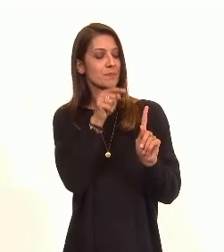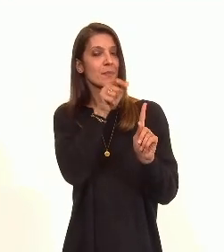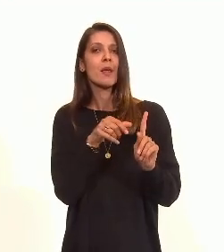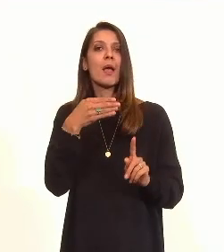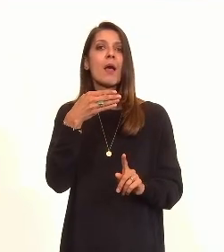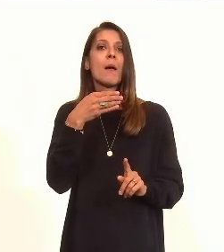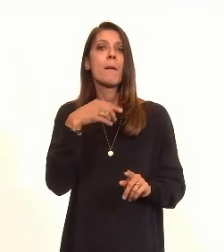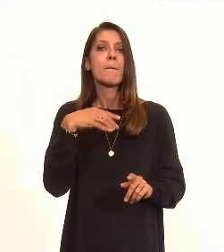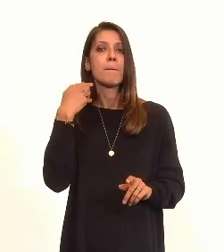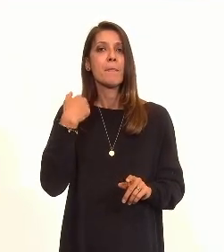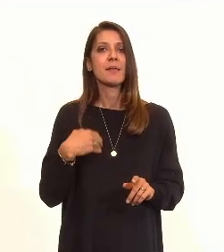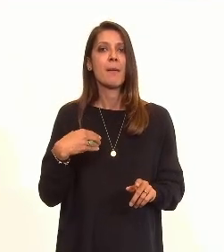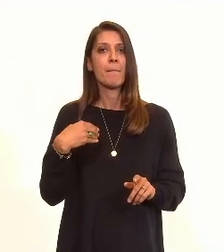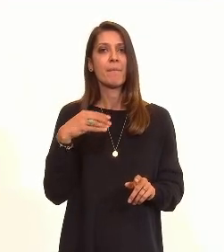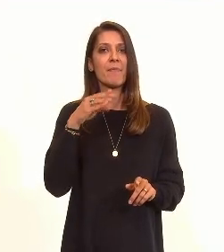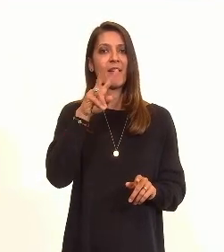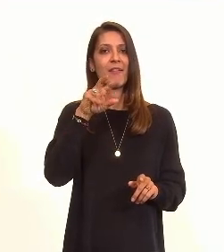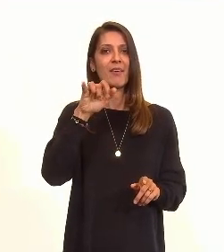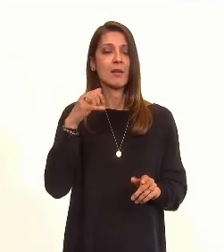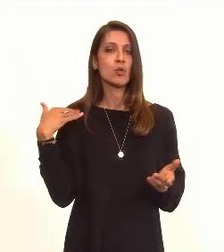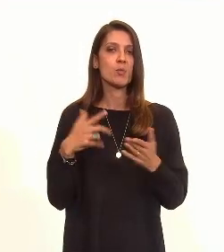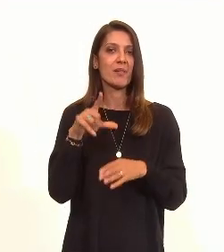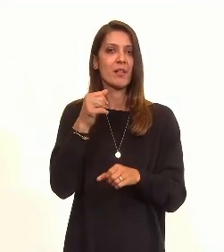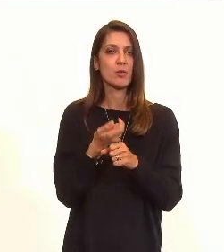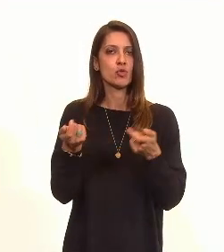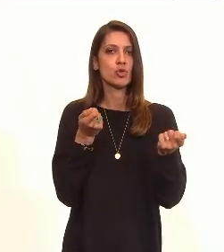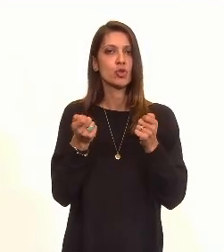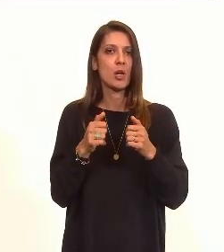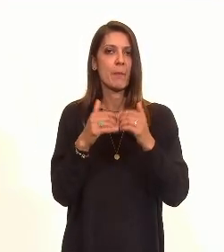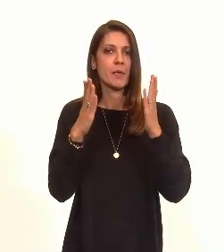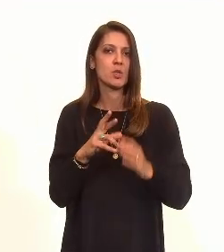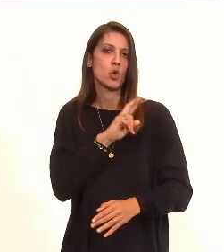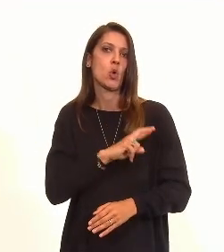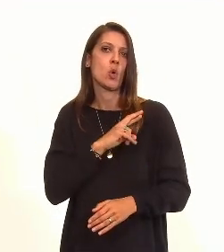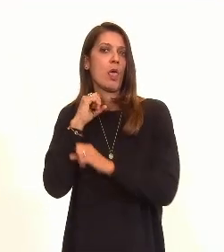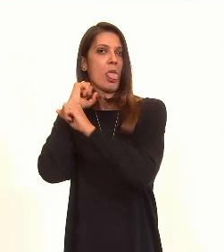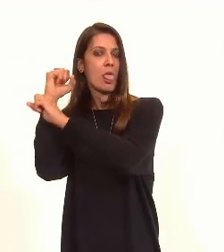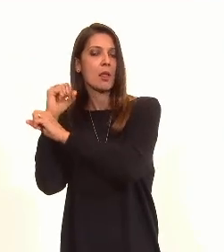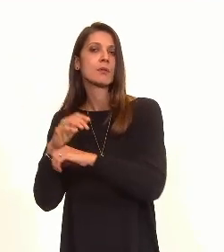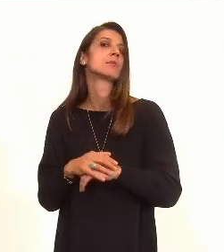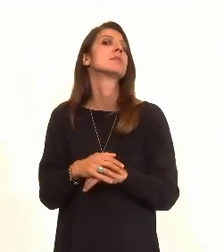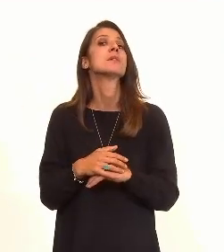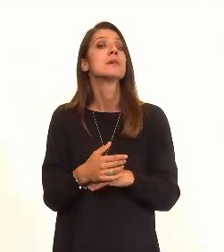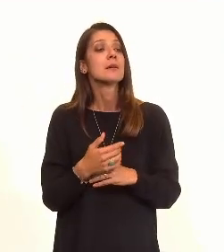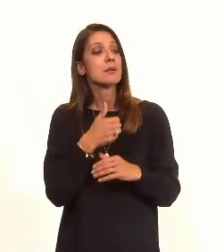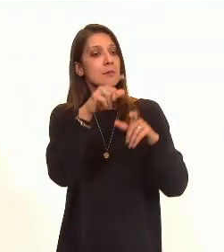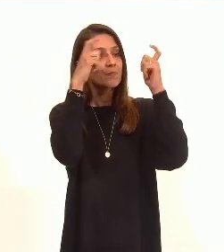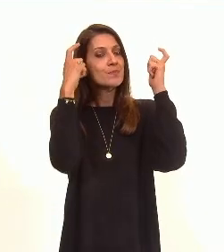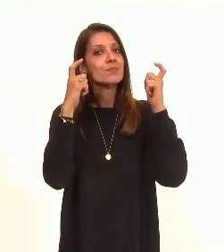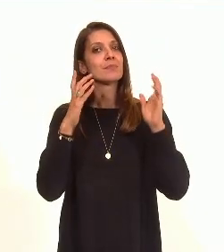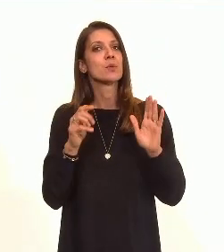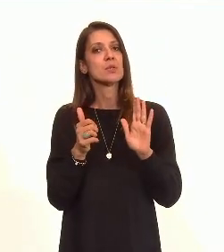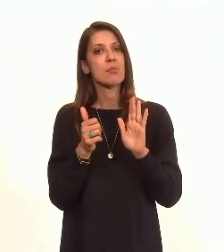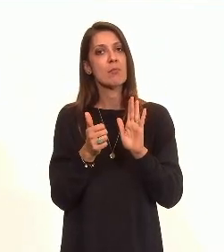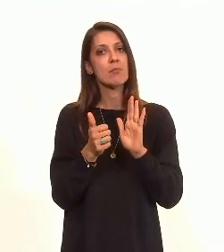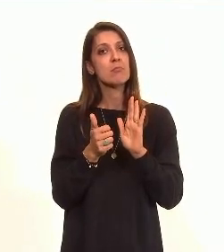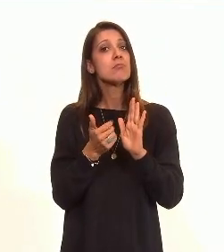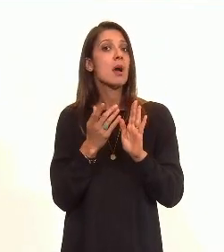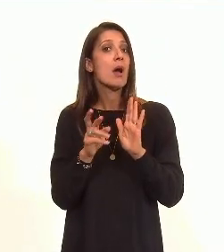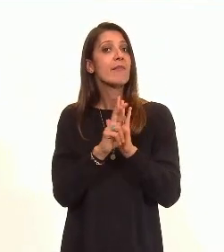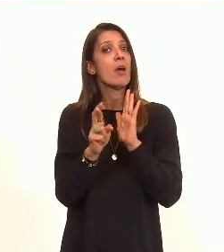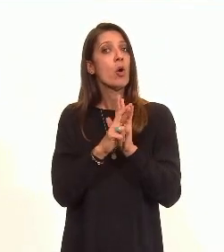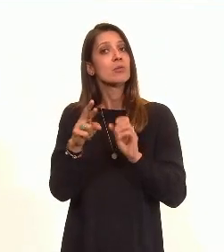que vous avez dirigé des EHPAD pendant plus de 20 ans, et un centre de ressources territoriales pour personnes âgées dans l'Hérault, et vous êtes correspondante régionale de l'ADAPA